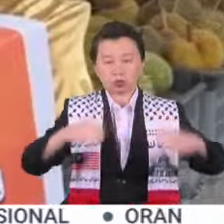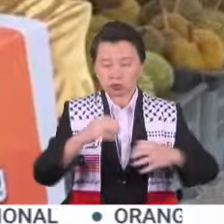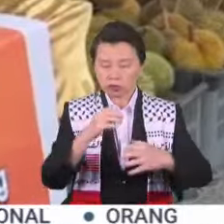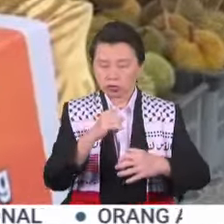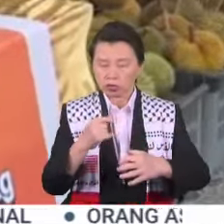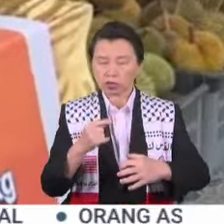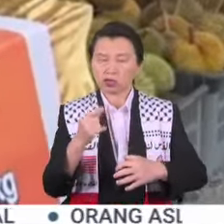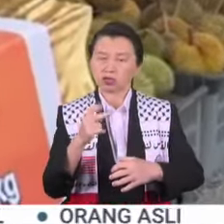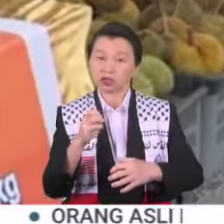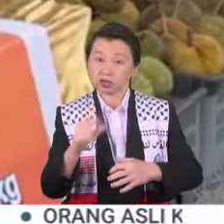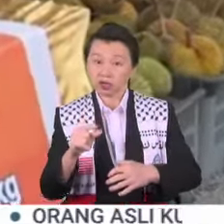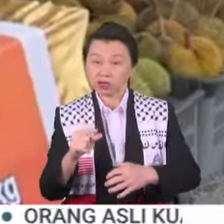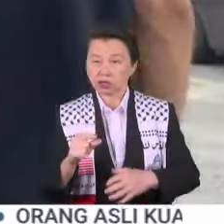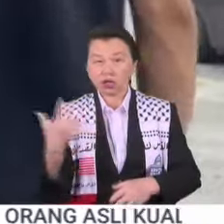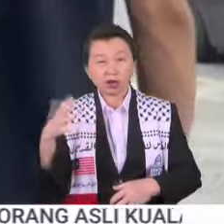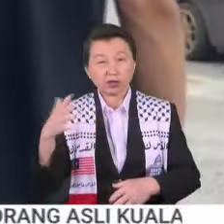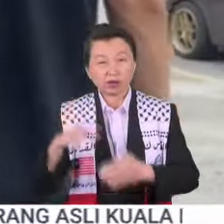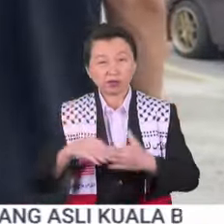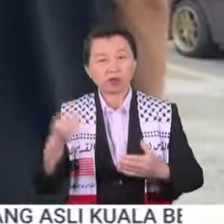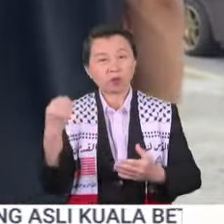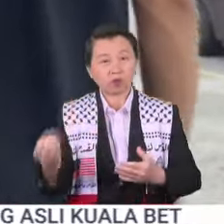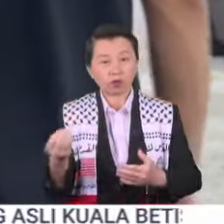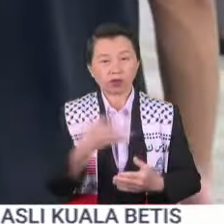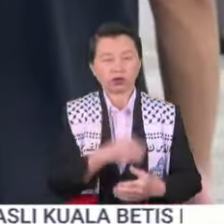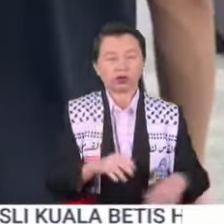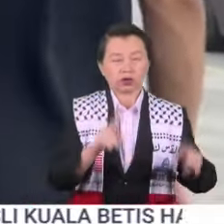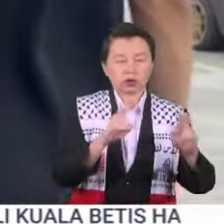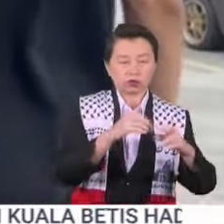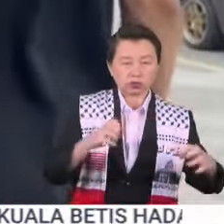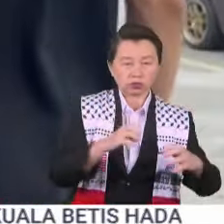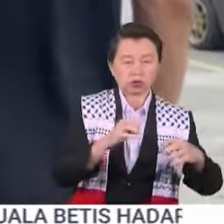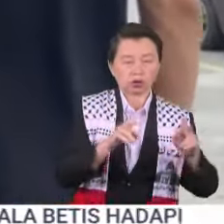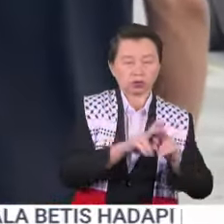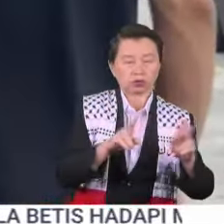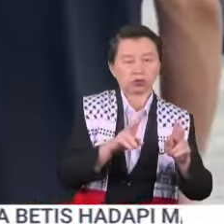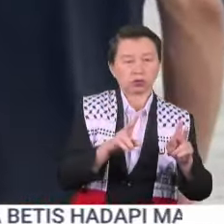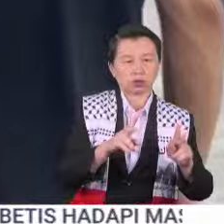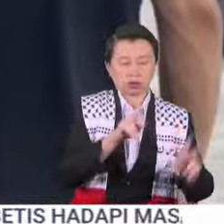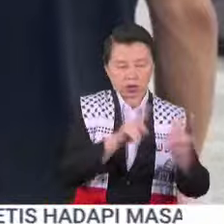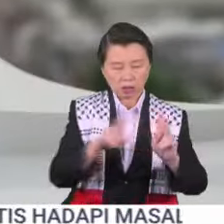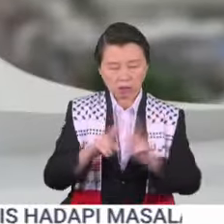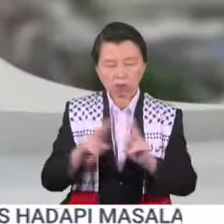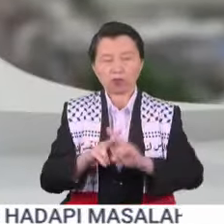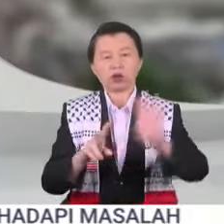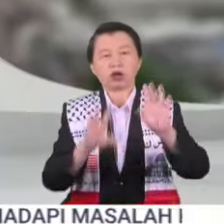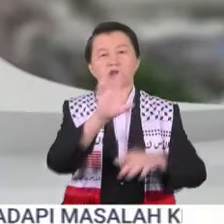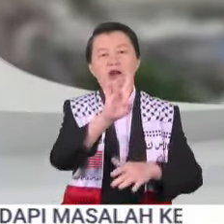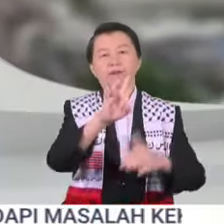RM15 sekilogram dan durian kampung RM8 sekilogram.